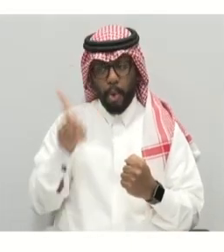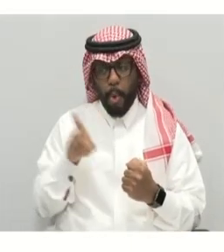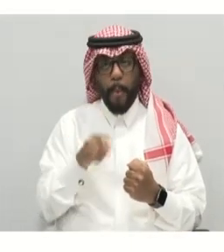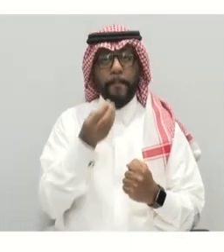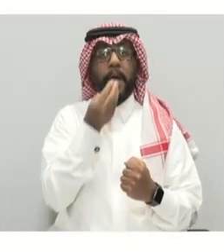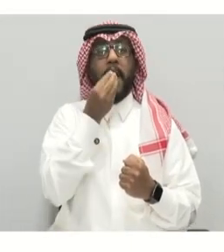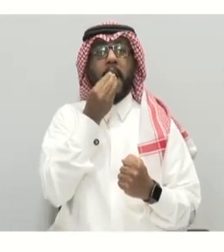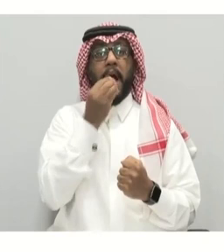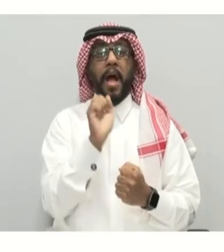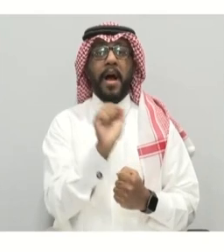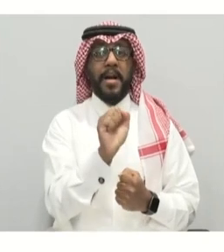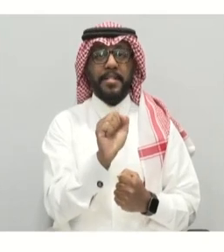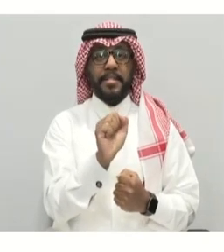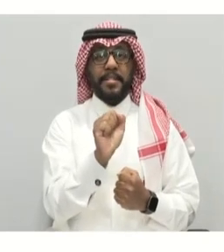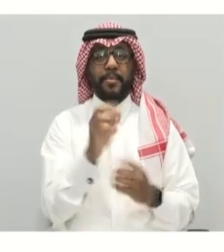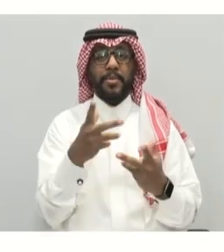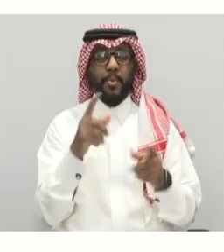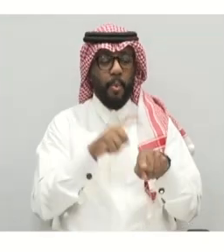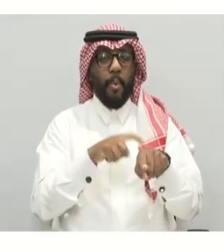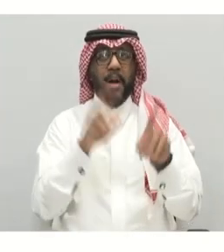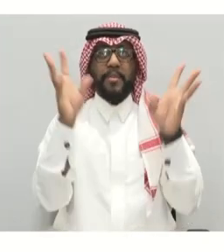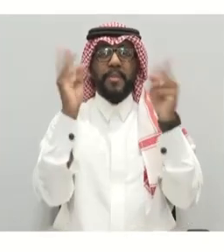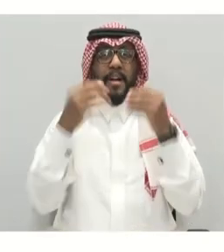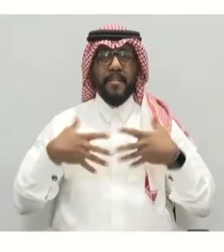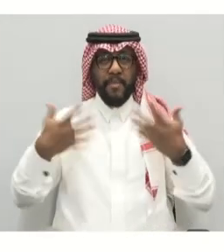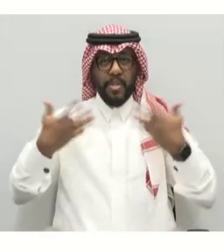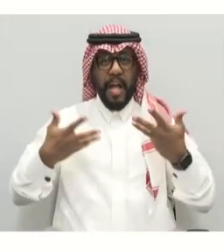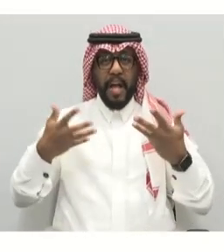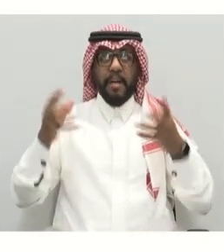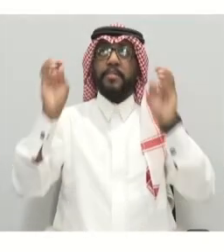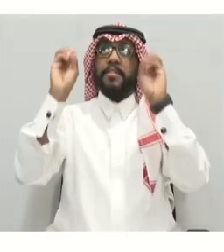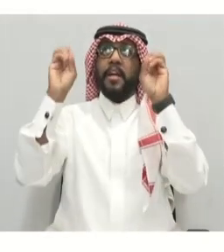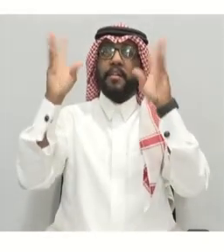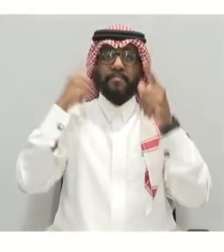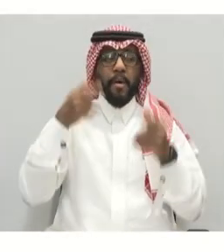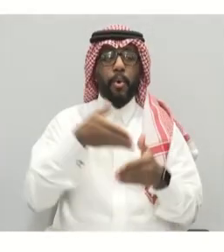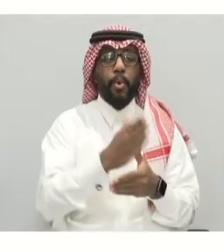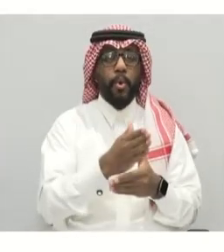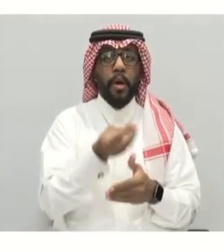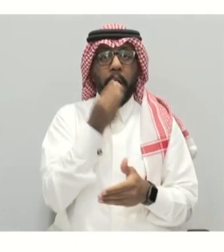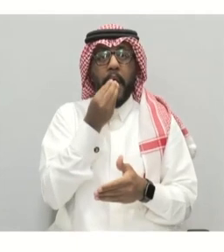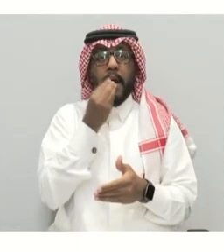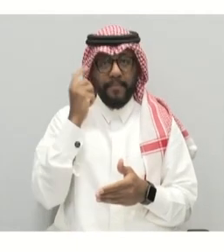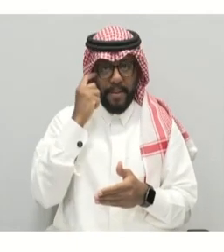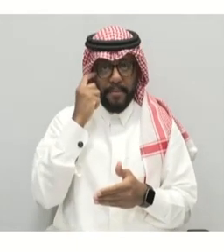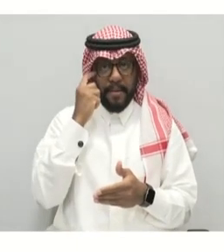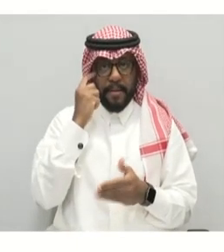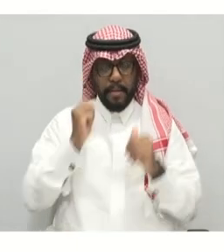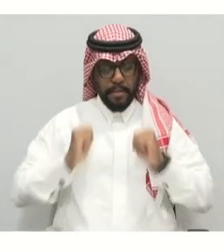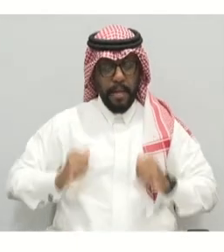الدراسي وقت الفسحه اذا الحقوق كثيره منها ما يحق لطلبه